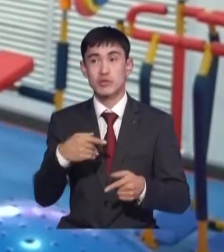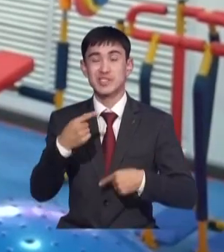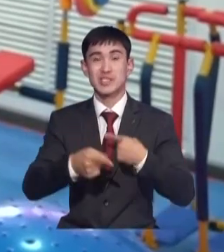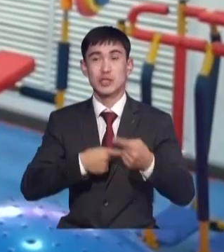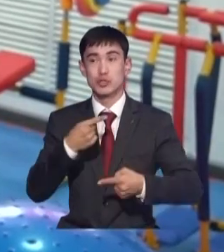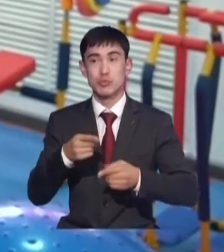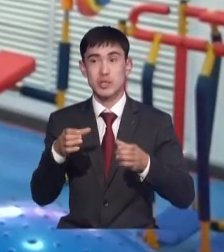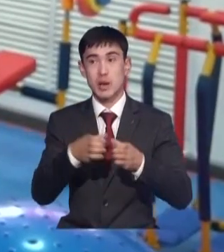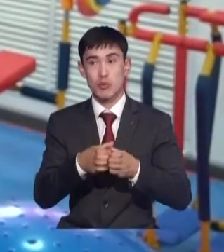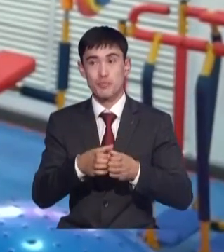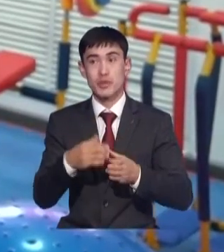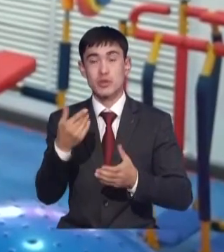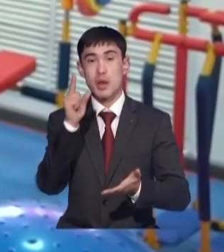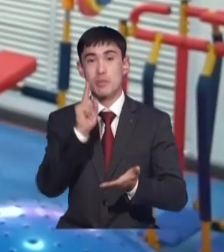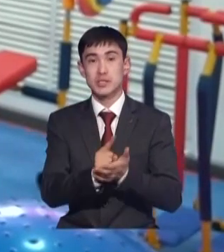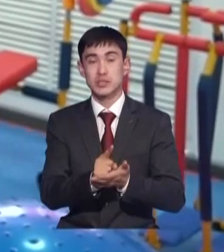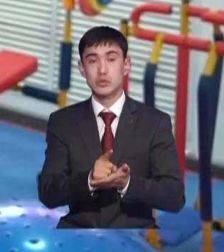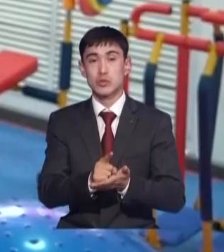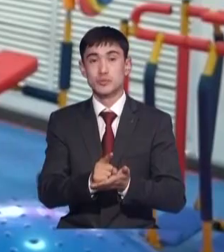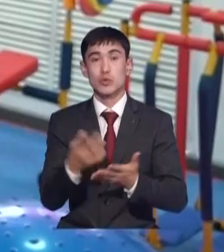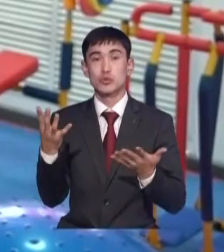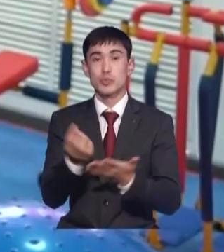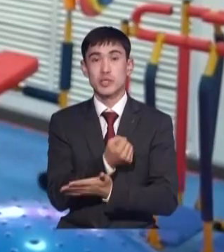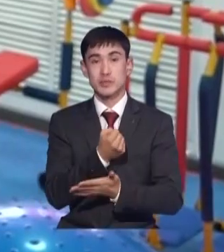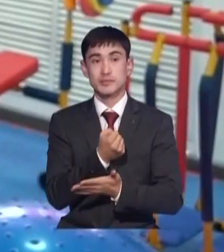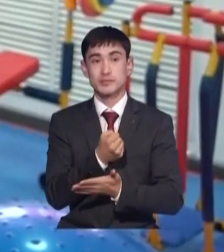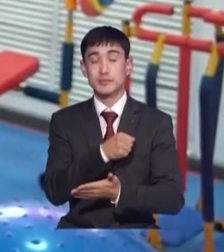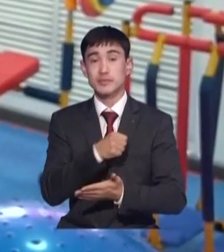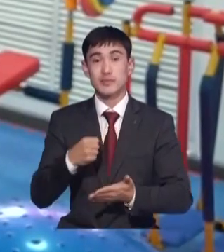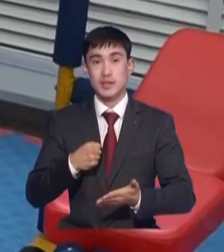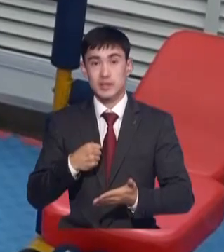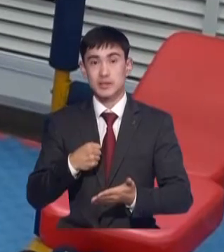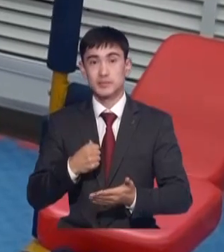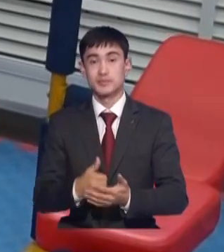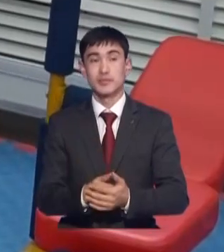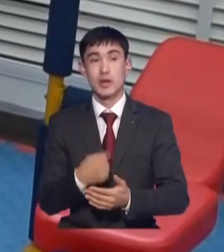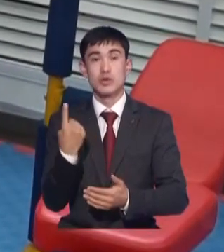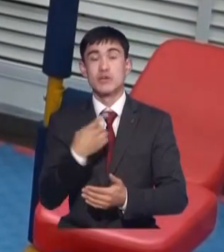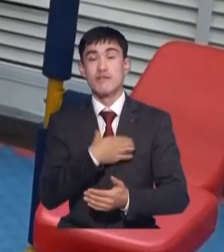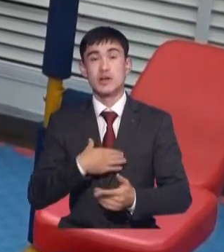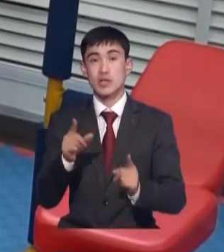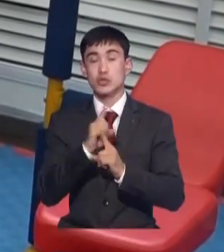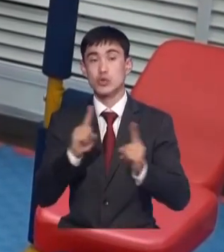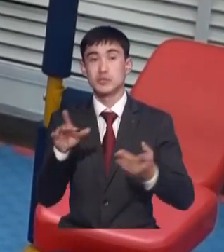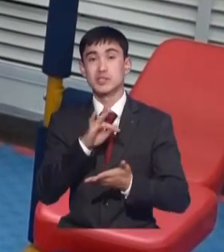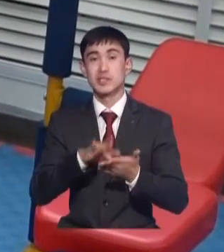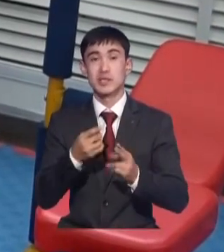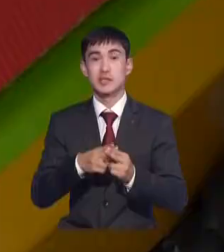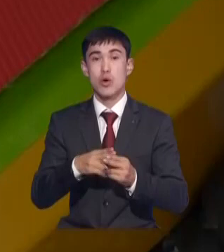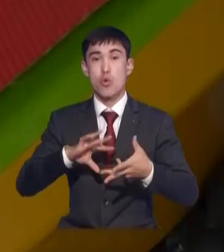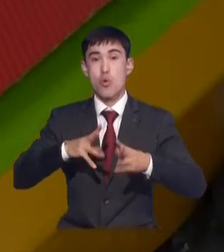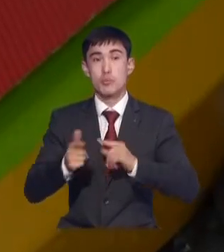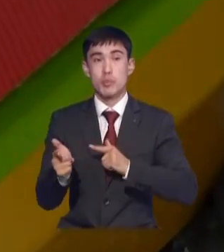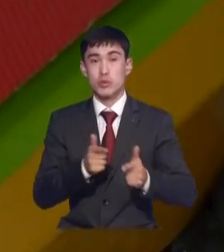следующему этапу, где он обязательно должен быть успешным, самостоятельным. Одной из ключевых особенностей центра является